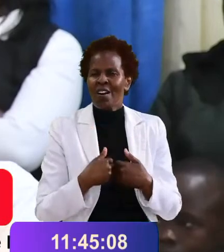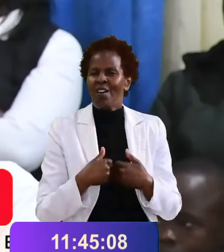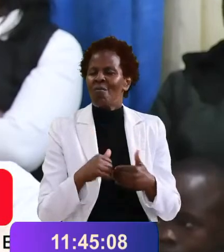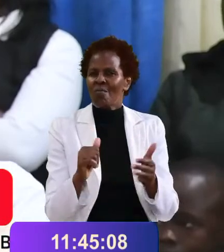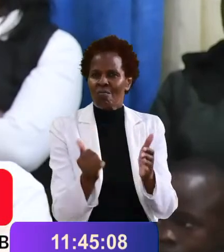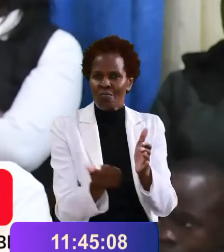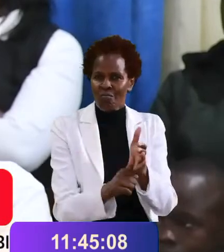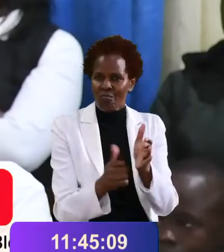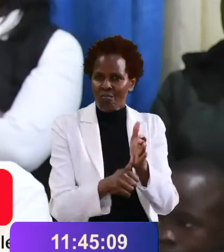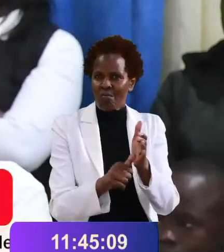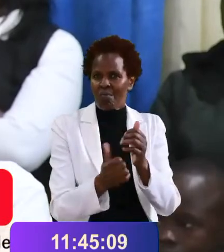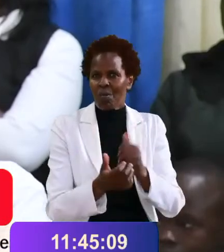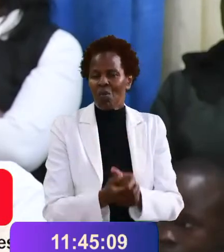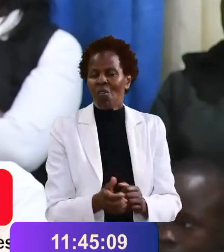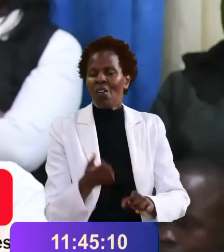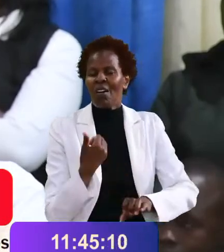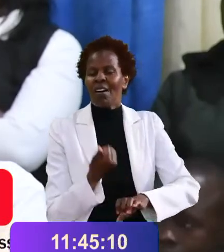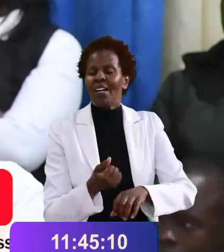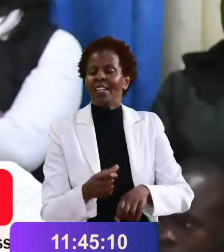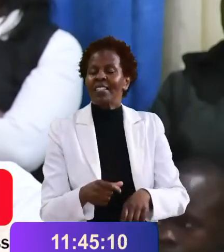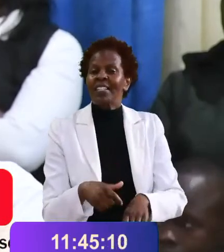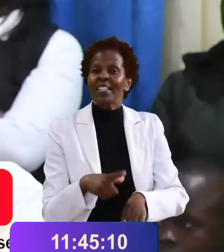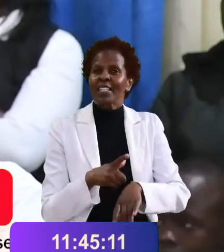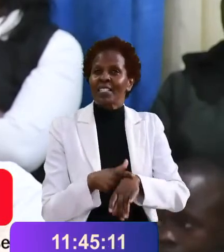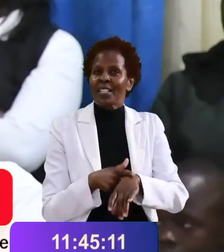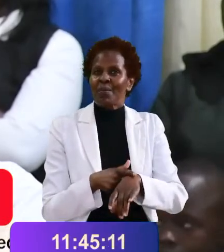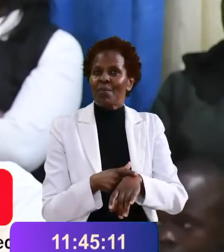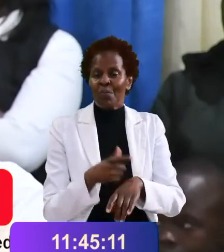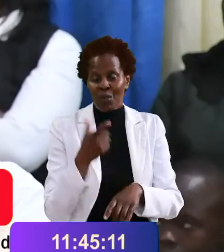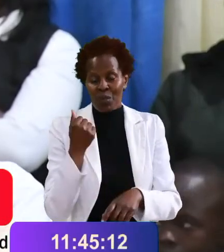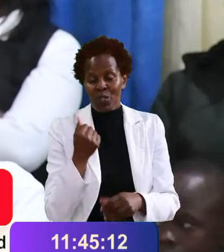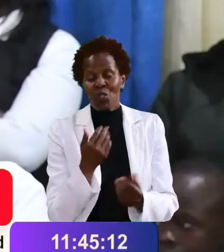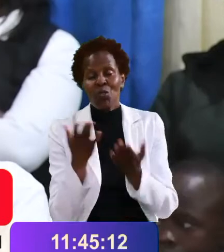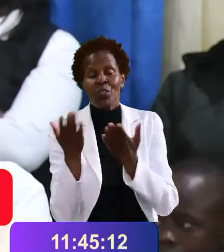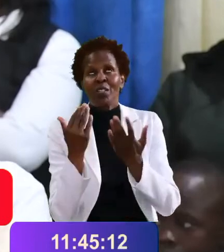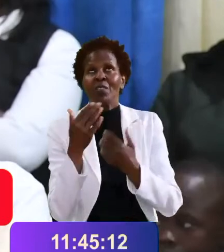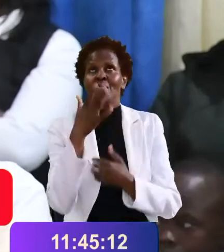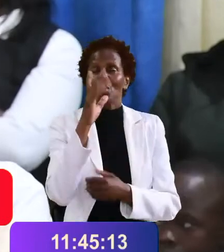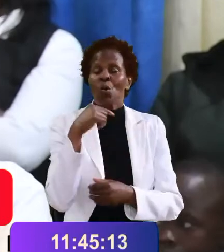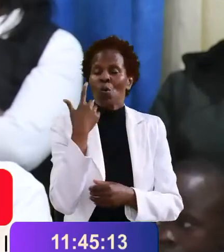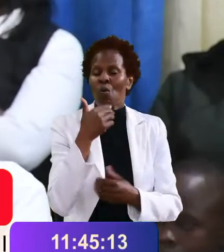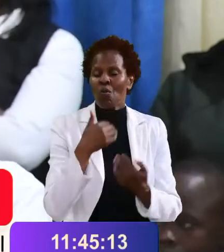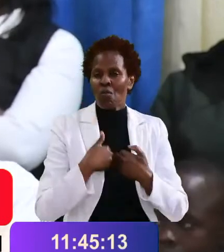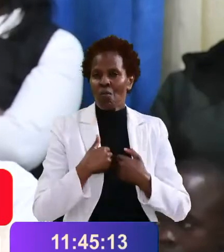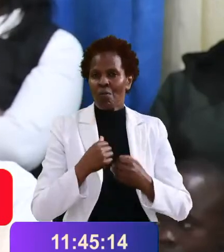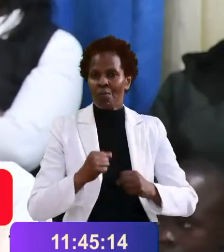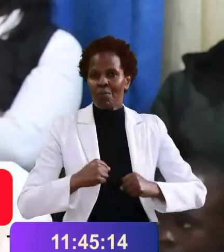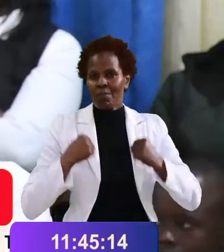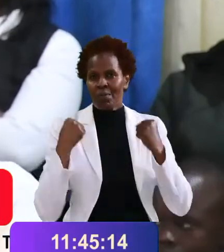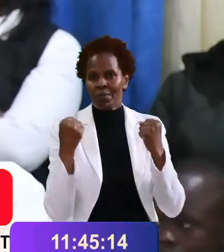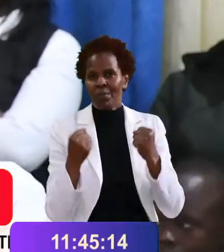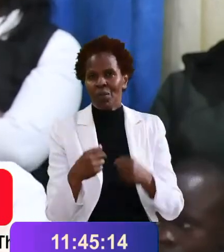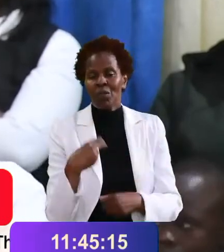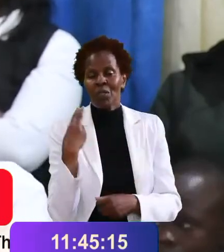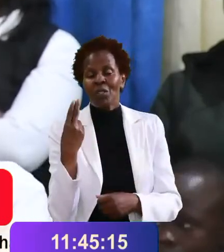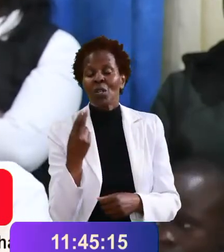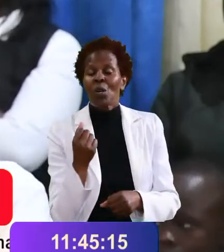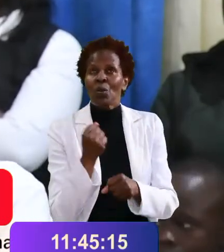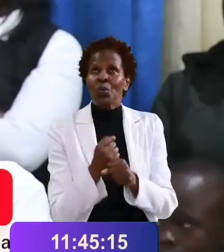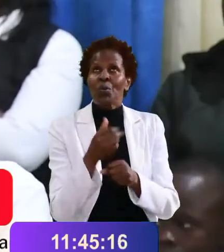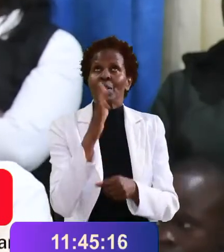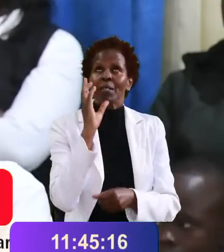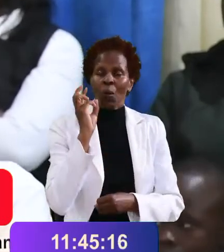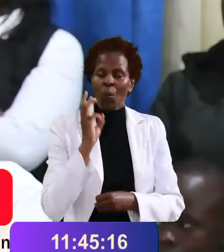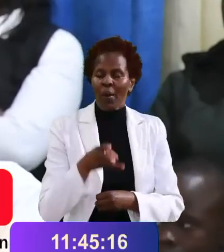unapitia magumu, kwa sababu tunamtumikia Mungu mwenye ako na nguvu. Ya pili, fanya mapenzi ya